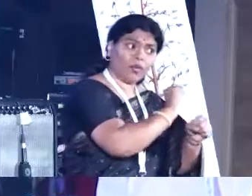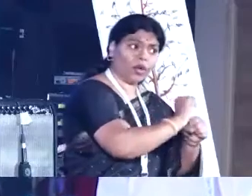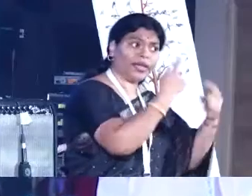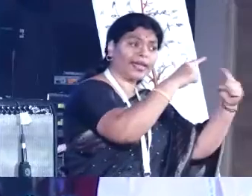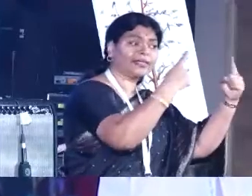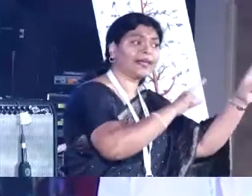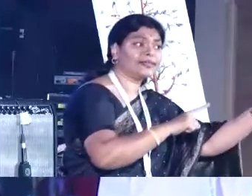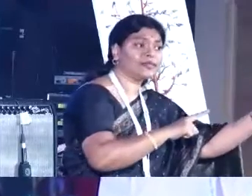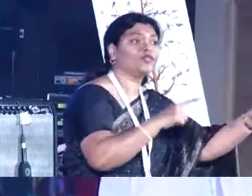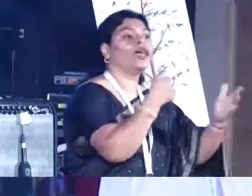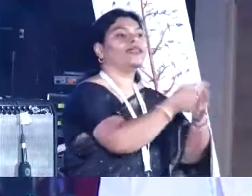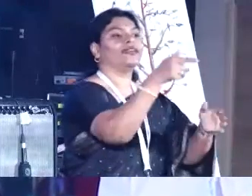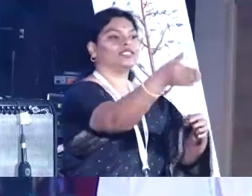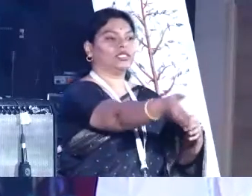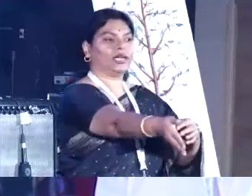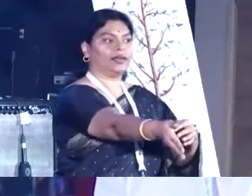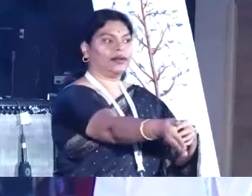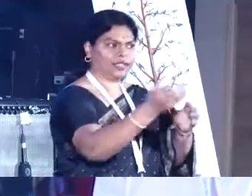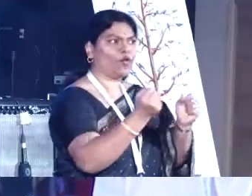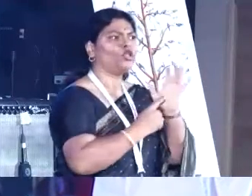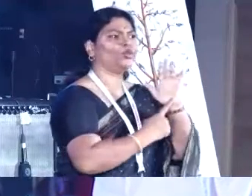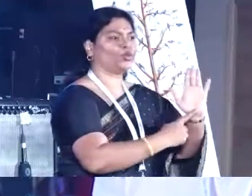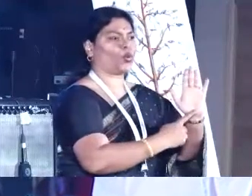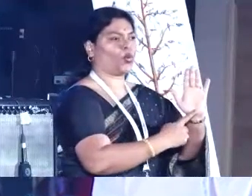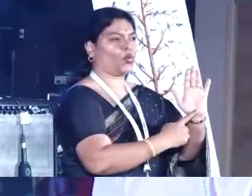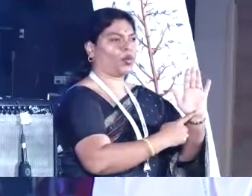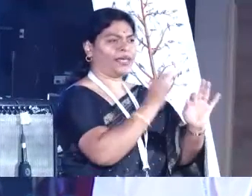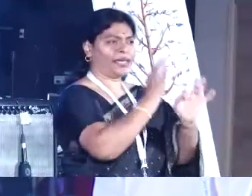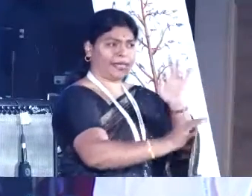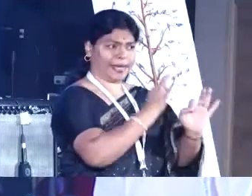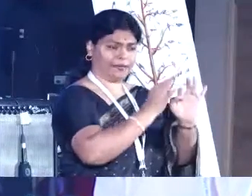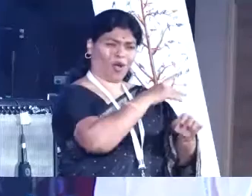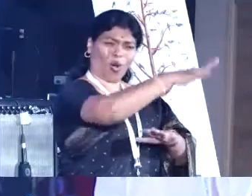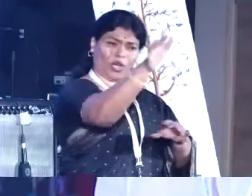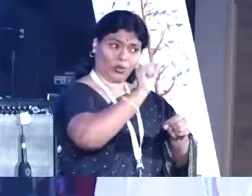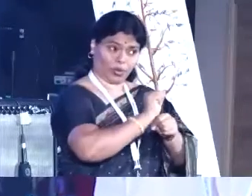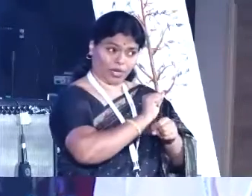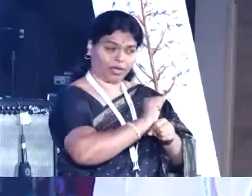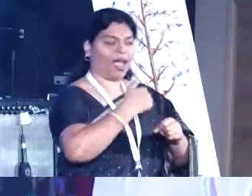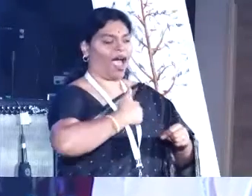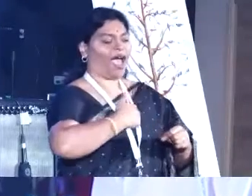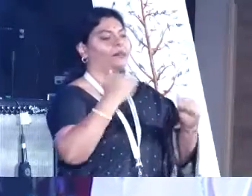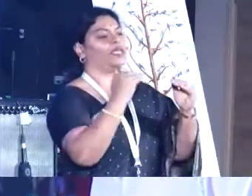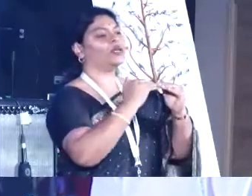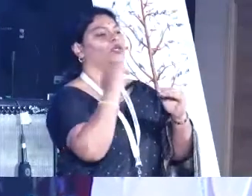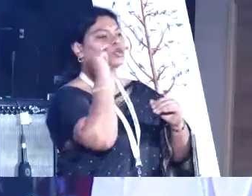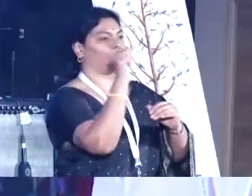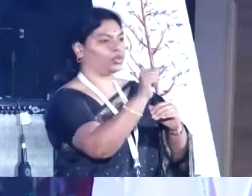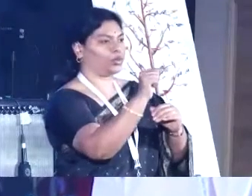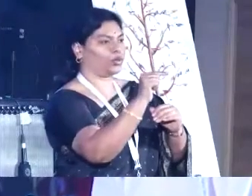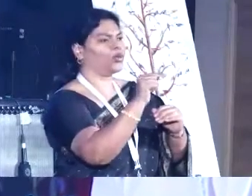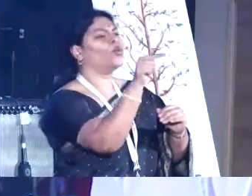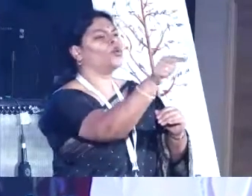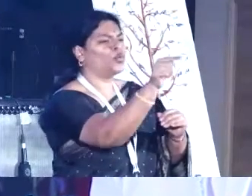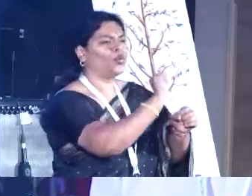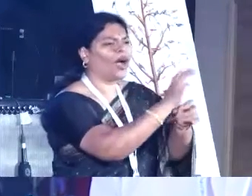वो यहाँ तक पहुँचे हैं। वो दिखाना चाहते हैं कि अगर आप सब कुछ कर सकते हैं तो मैं भी आप लोगों से कम नहीं हूँ, आप जो नहीं